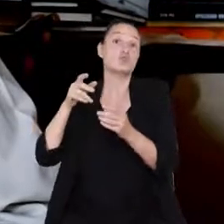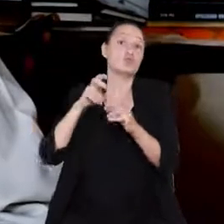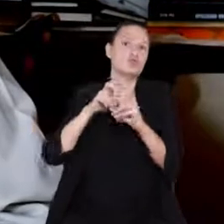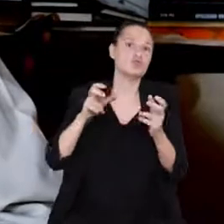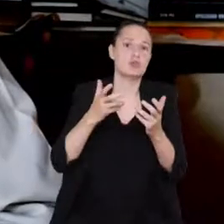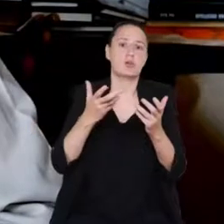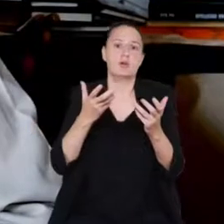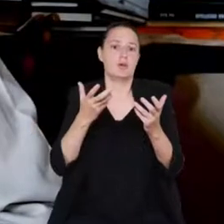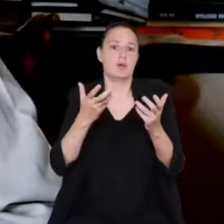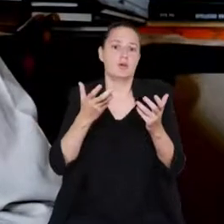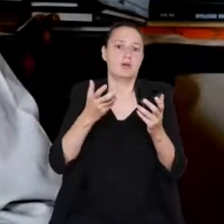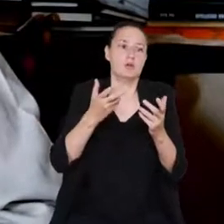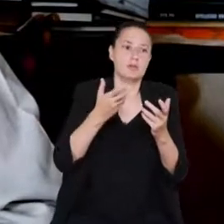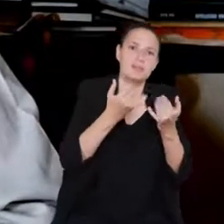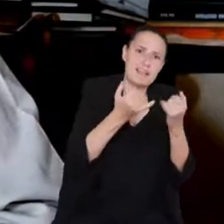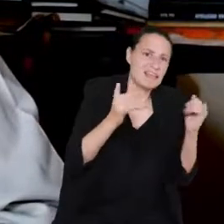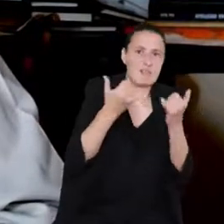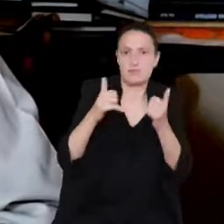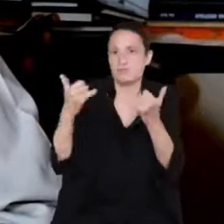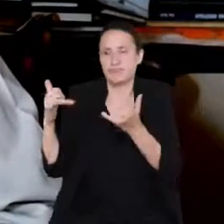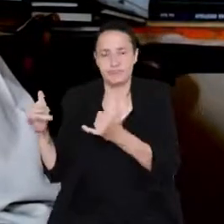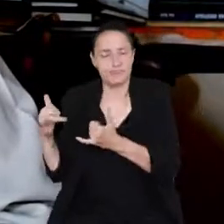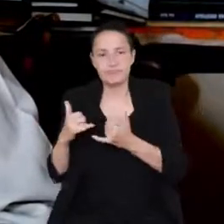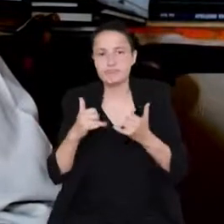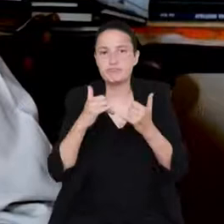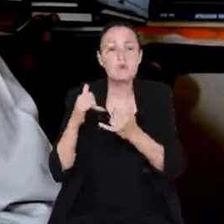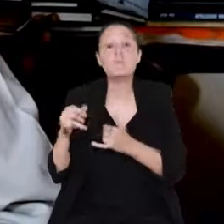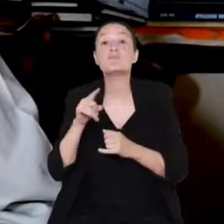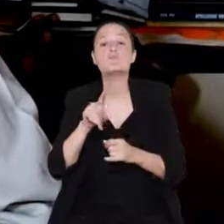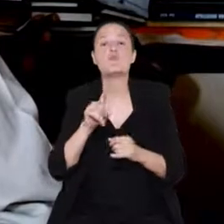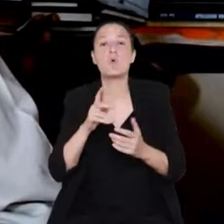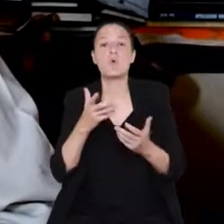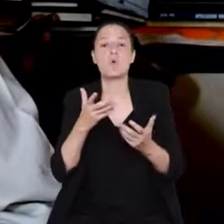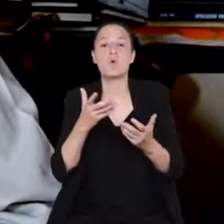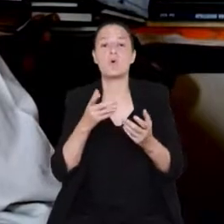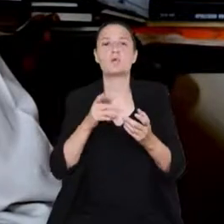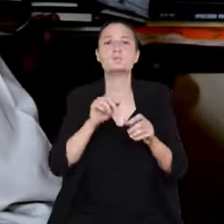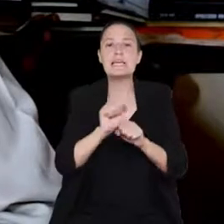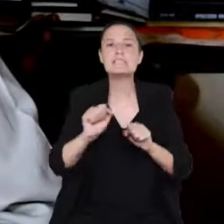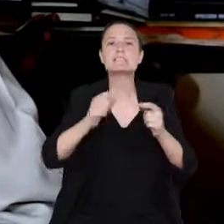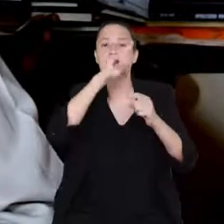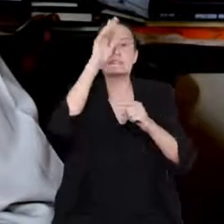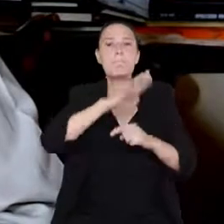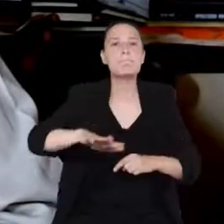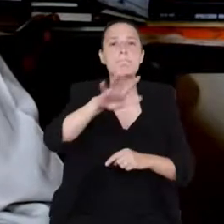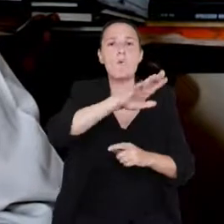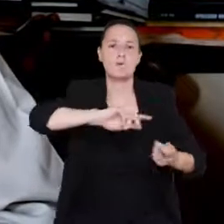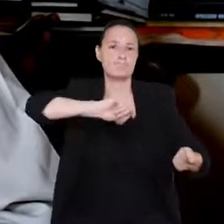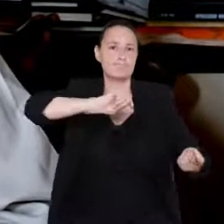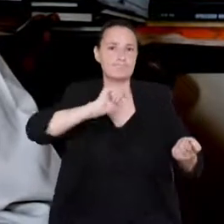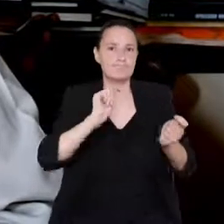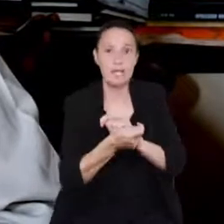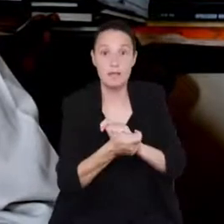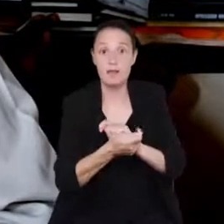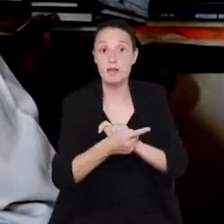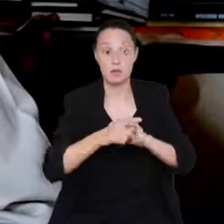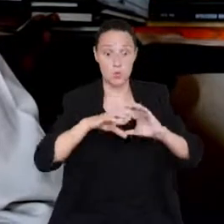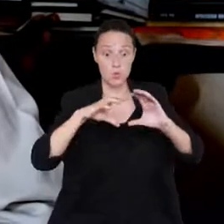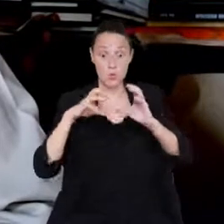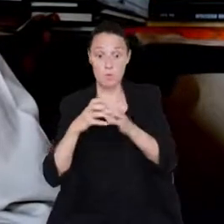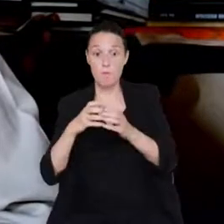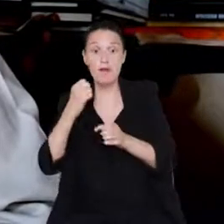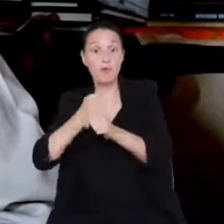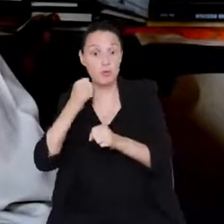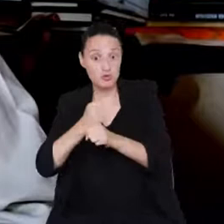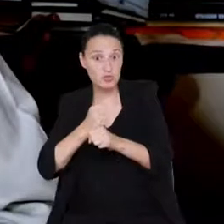być wyznawcy marksizmu. A mianowicie, że następuje wielka zmiana społeczna, że klasa robotnicza